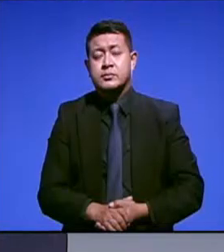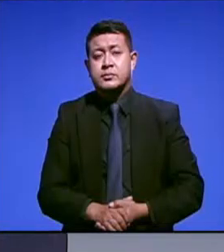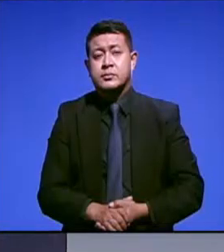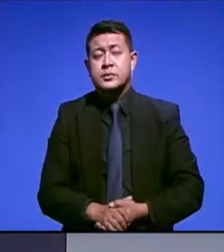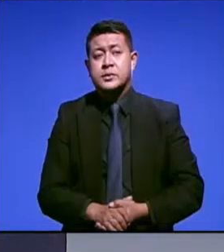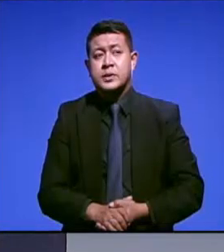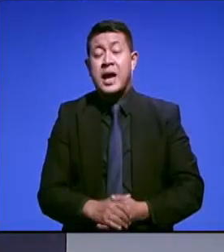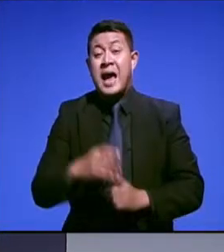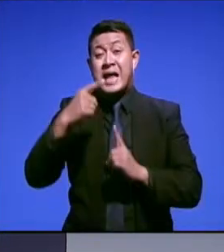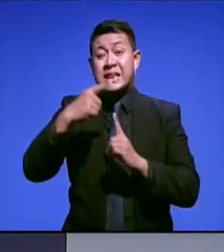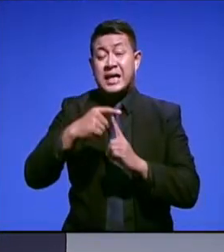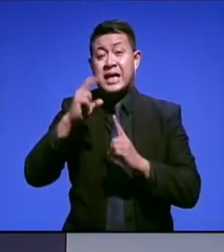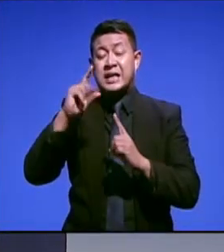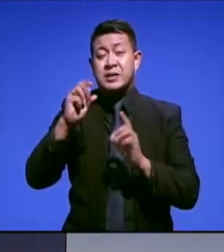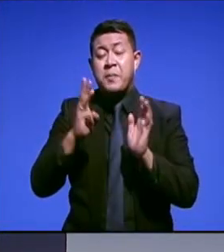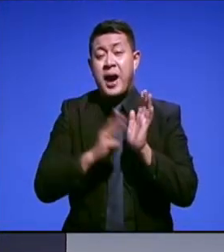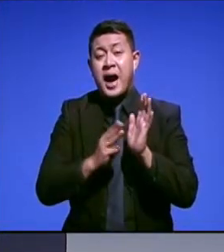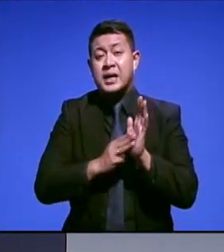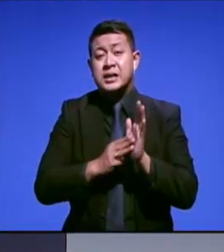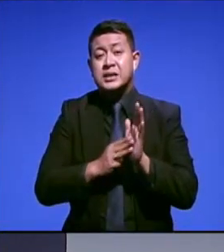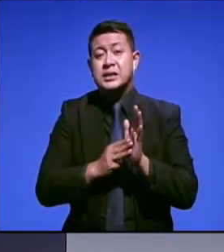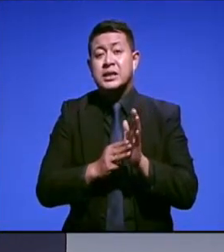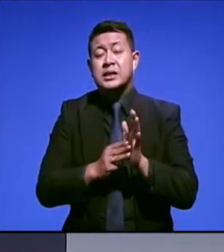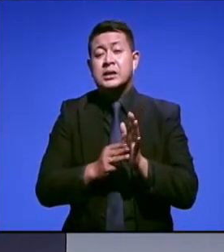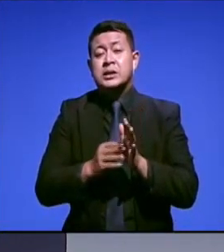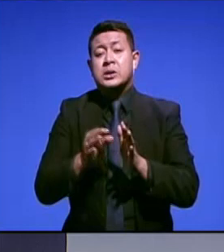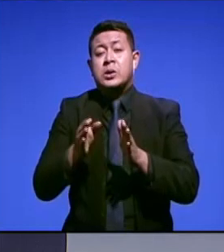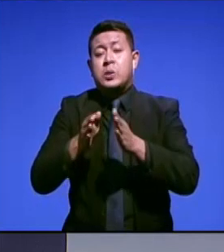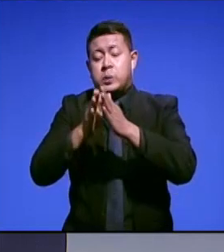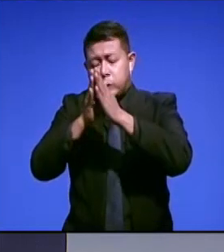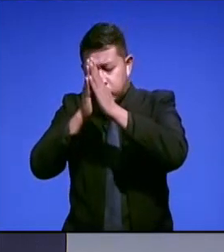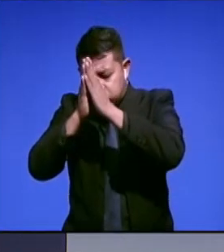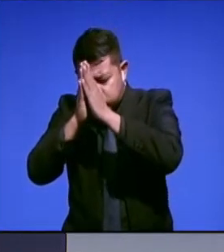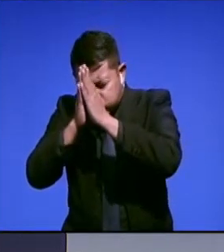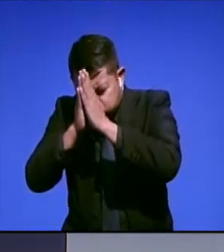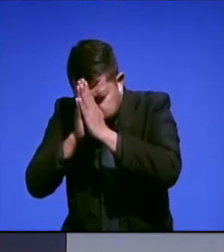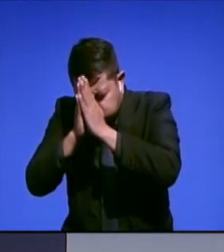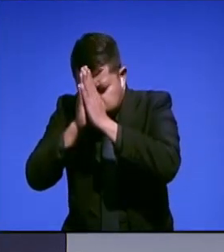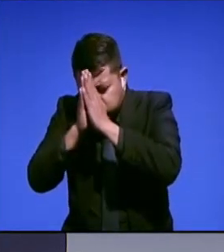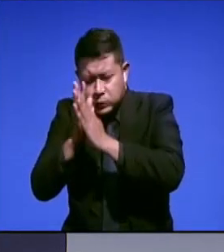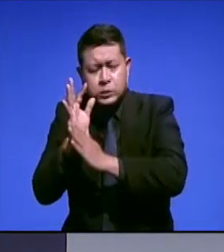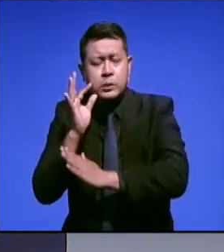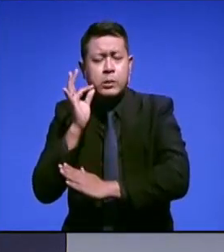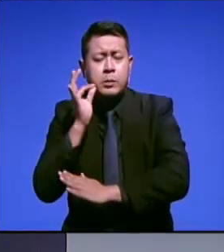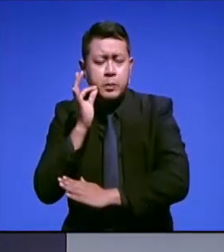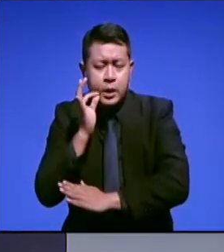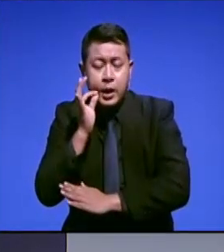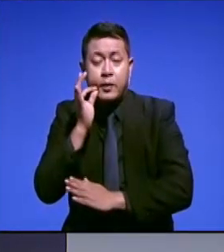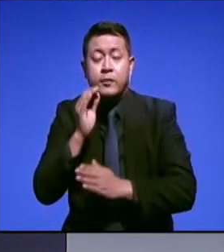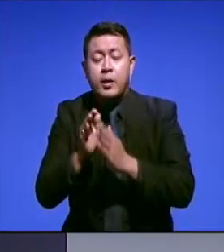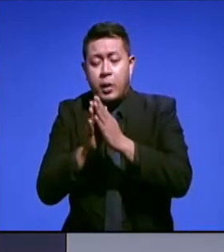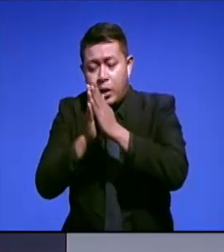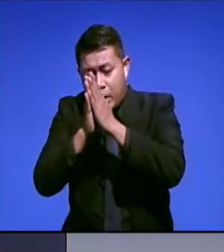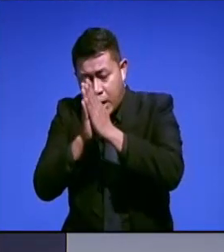Sekali lagi, Tri Risma hari ini, Wali Kota Surabaya melakukan aksi sujud dan memohon permintaan maaf. Kali ini aksi